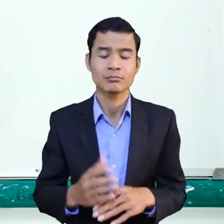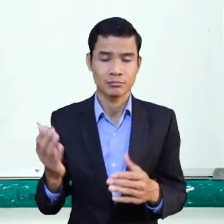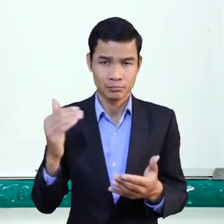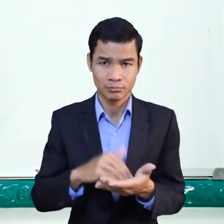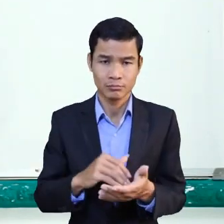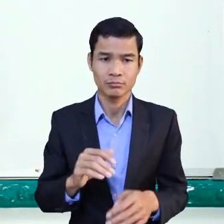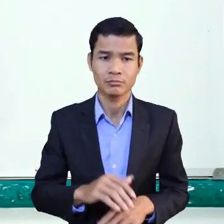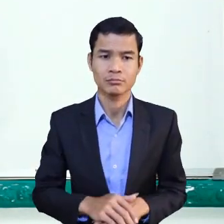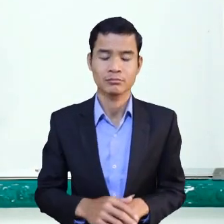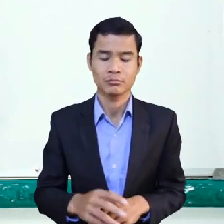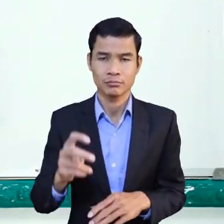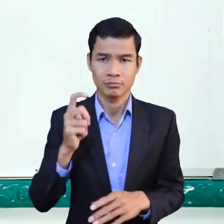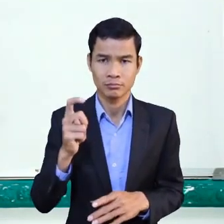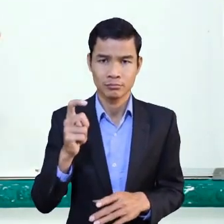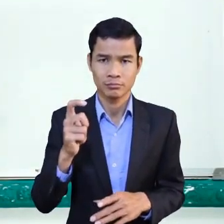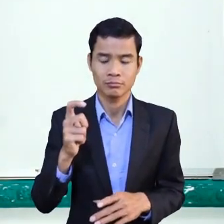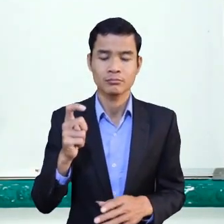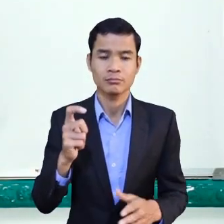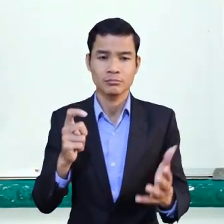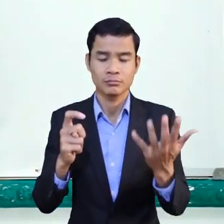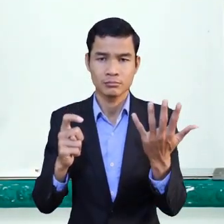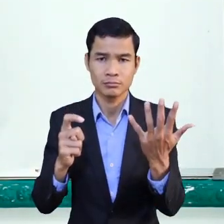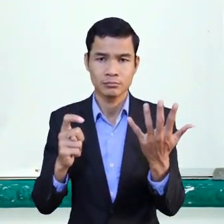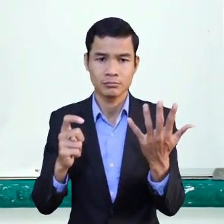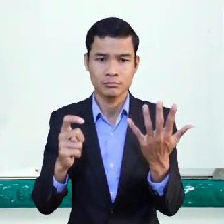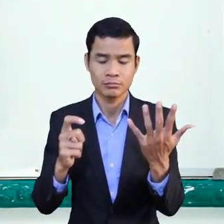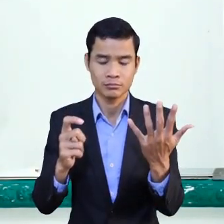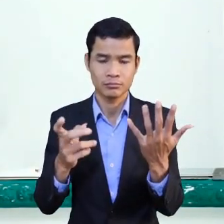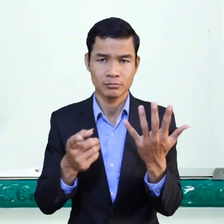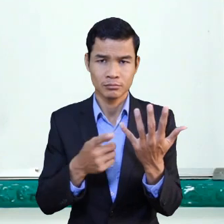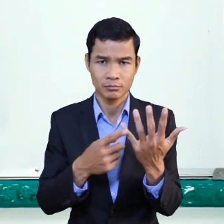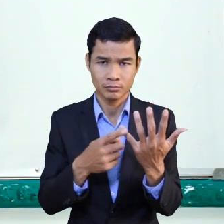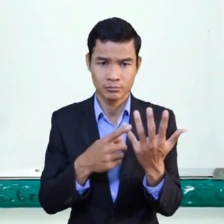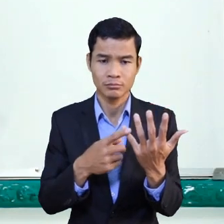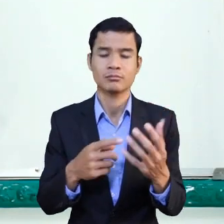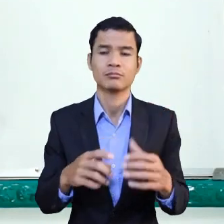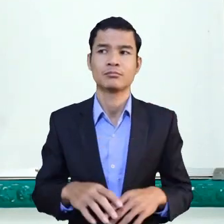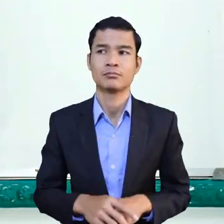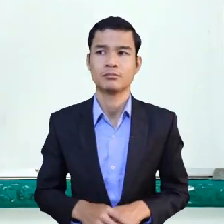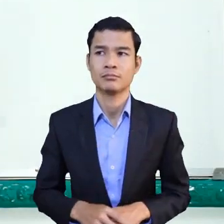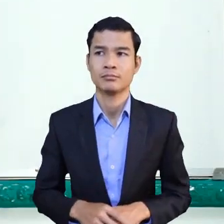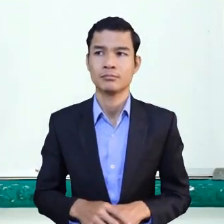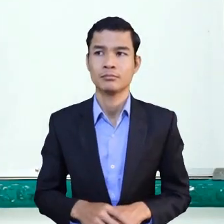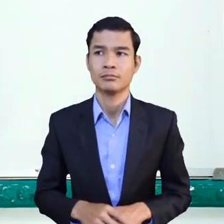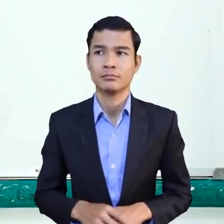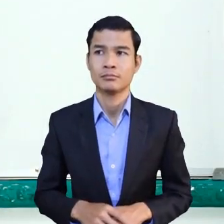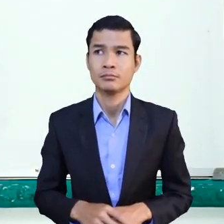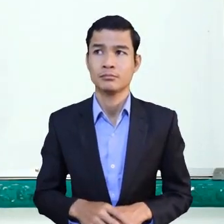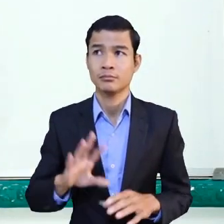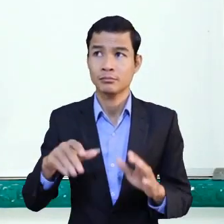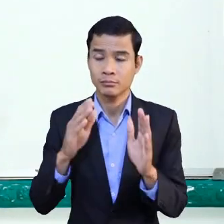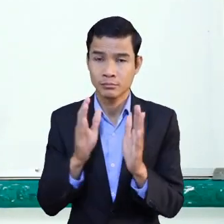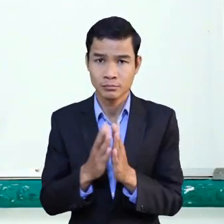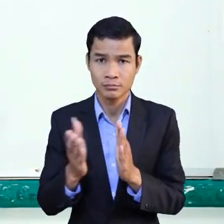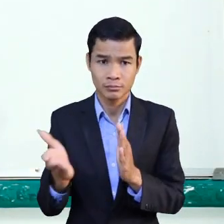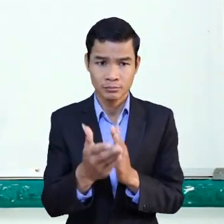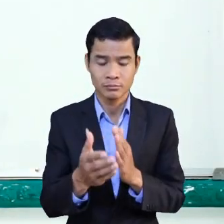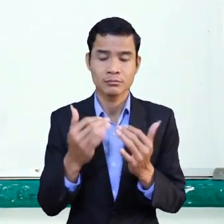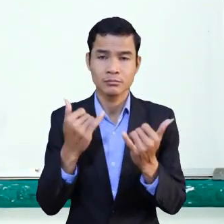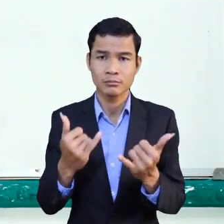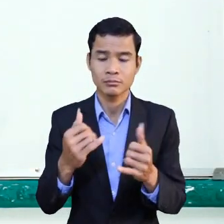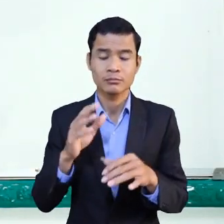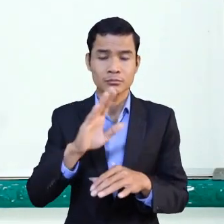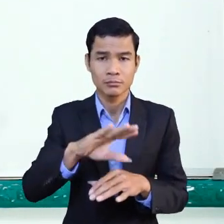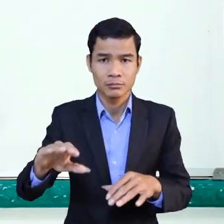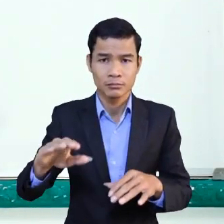ម្ដងទៀតខេគឺមានអក្សរខនិងស្រៈអេអរគុណកូនឥឡូវអ្នកគ្រូទុកពេ